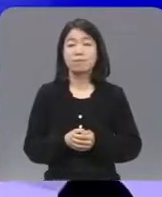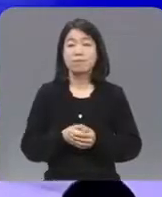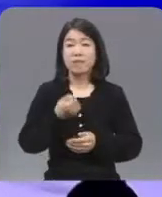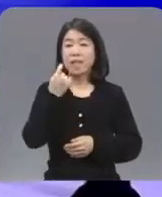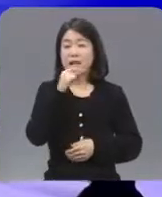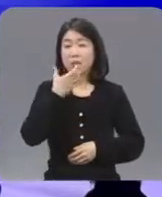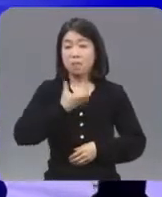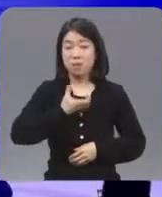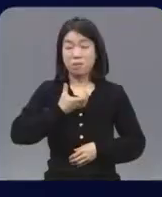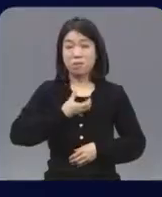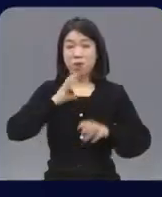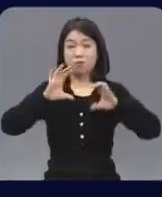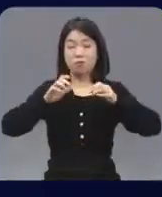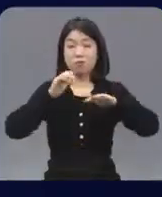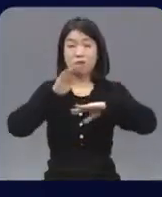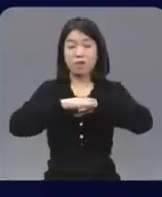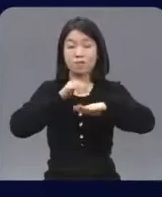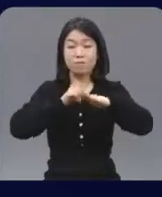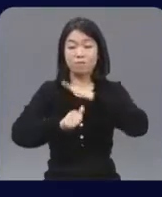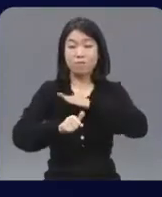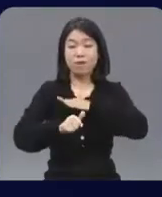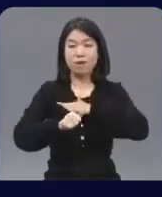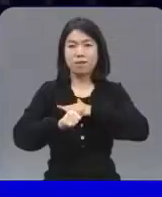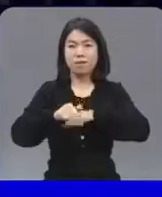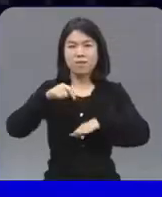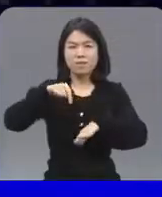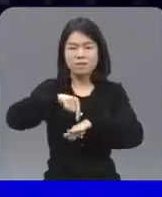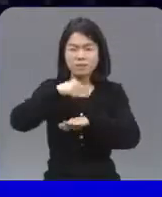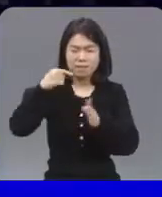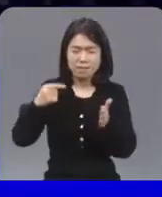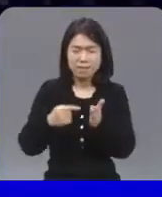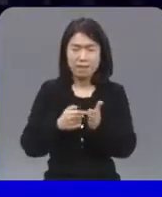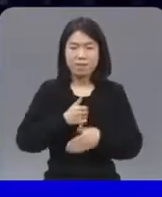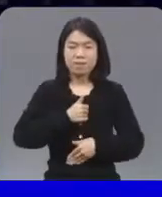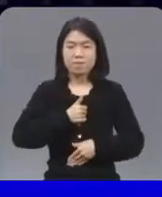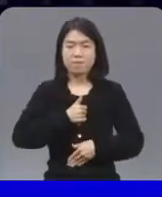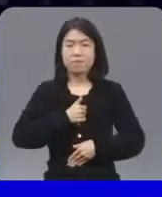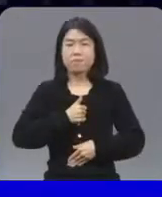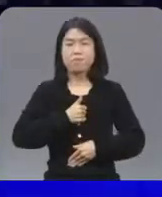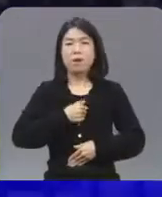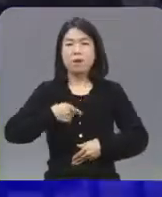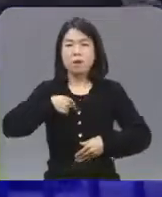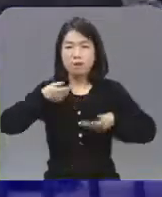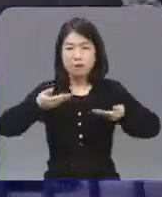금메달을 목에 건 국가대표 선수의 가슴을 뜨거운 긍지로 채우는 조국의 깃발.